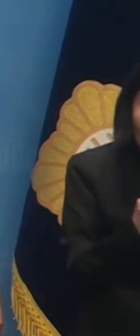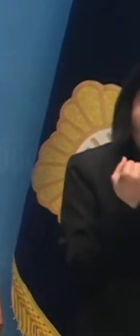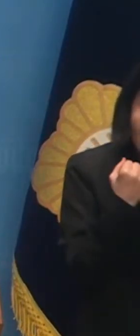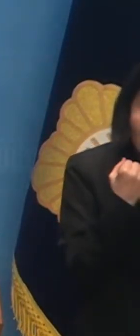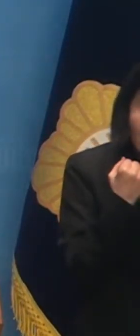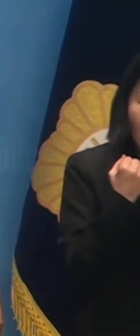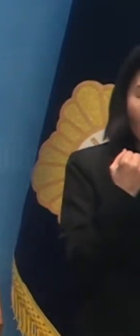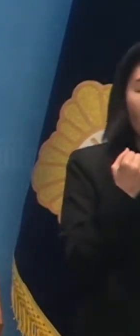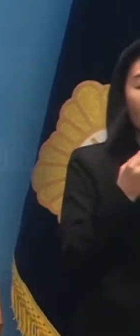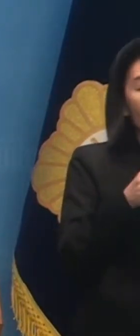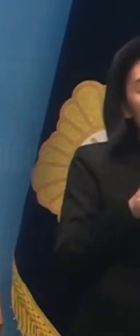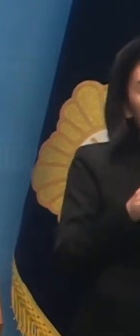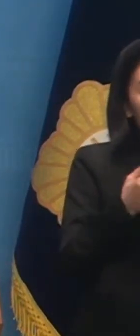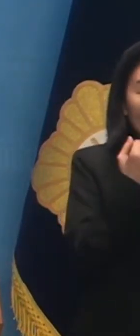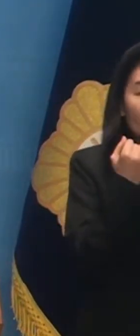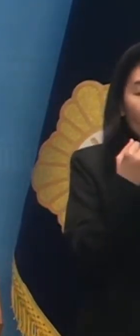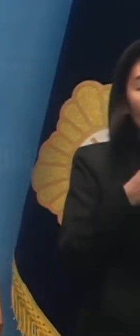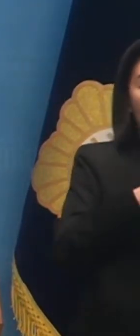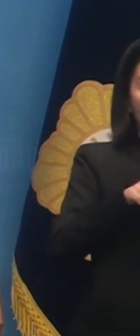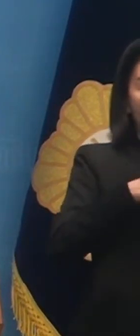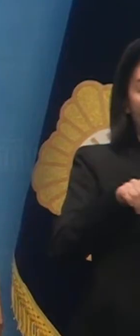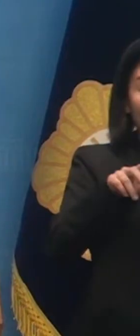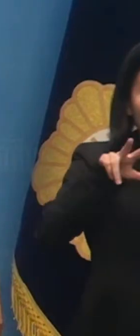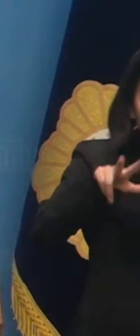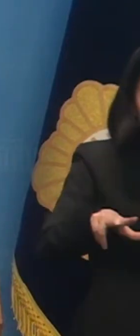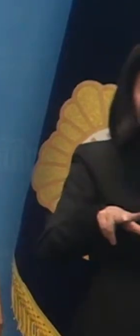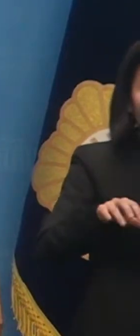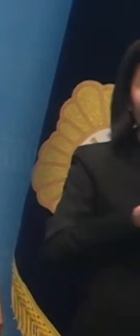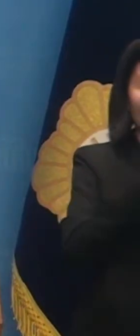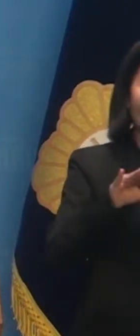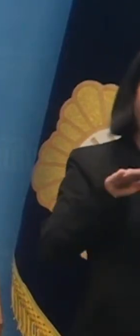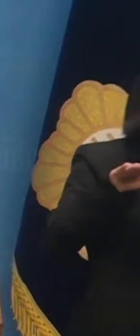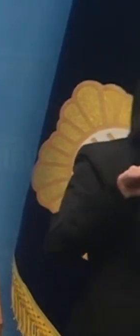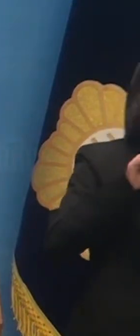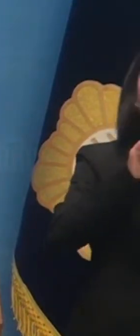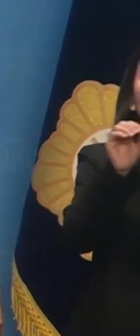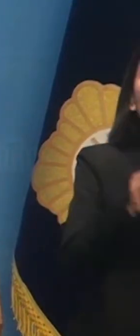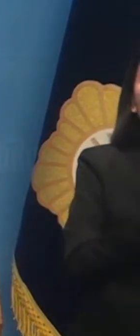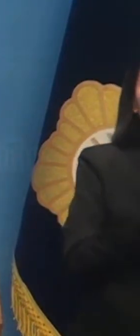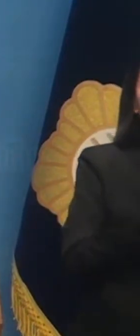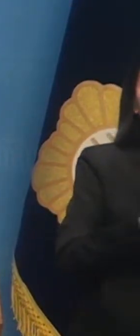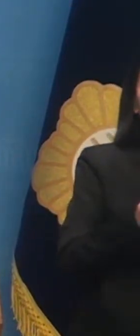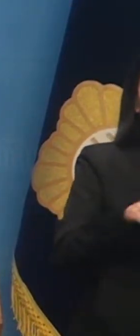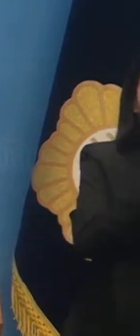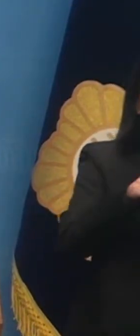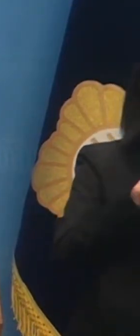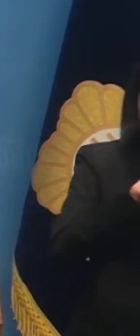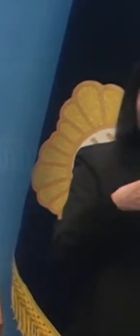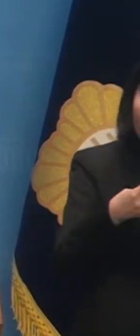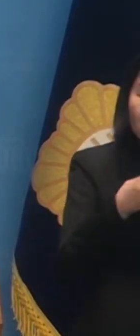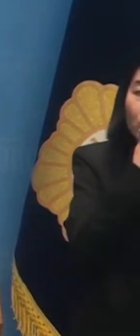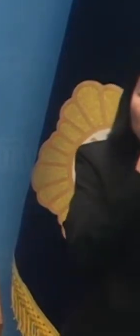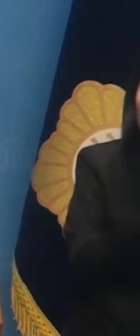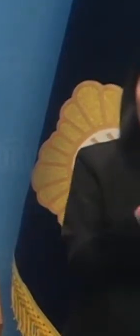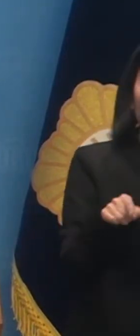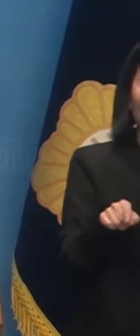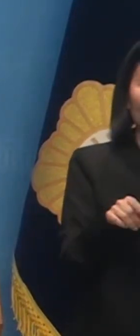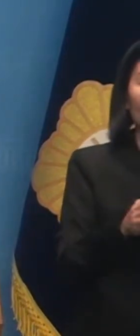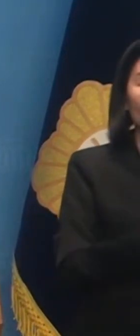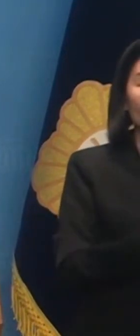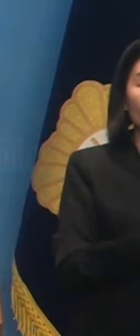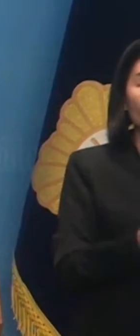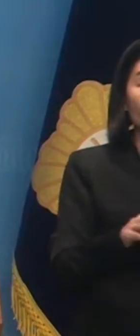경제성장률 전망치 0%대의 시기입니다. 지금 같은 상황이라면 민생회복 지원금의 GDP에 대한